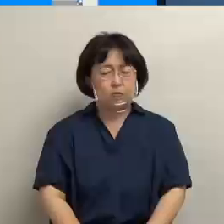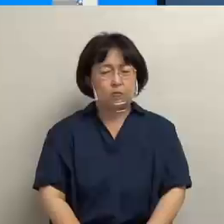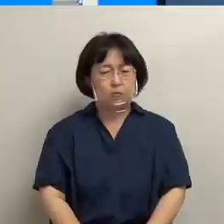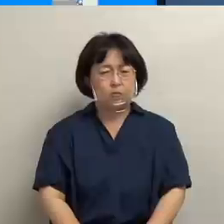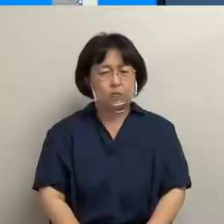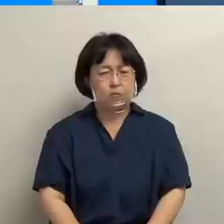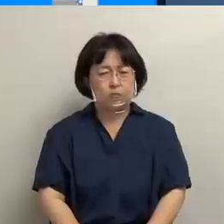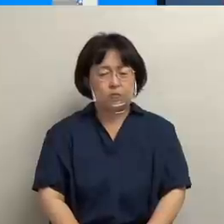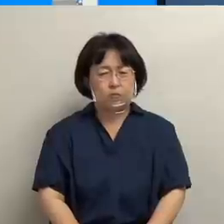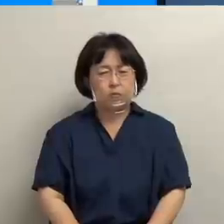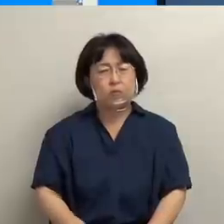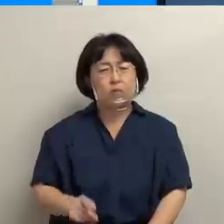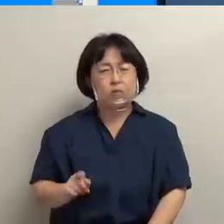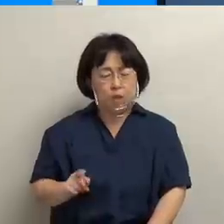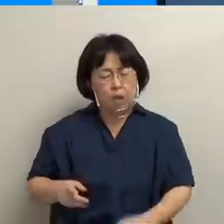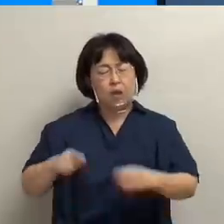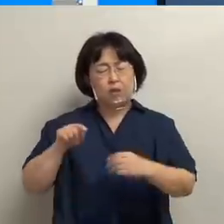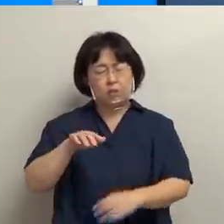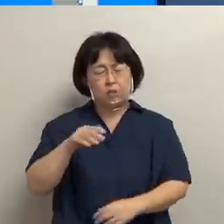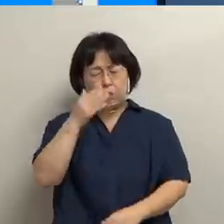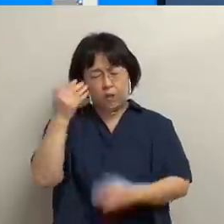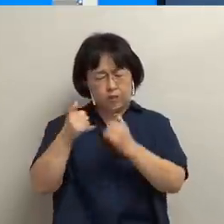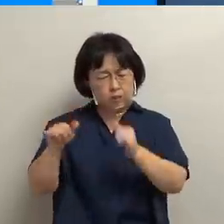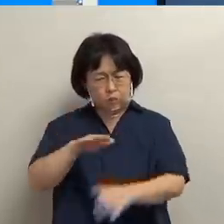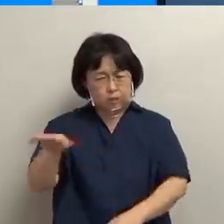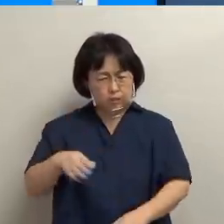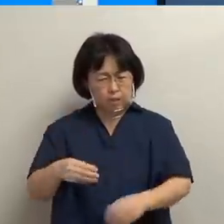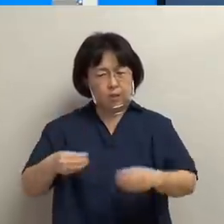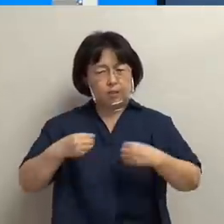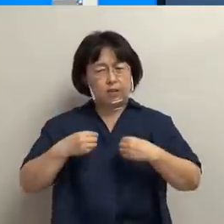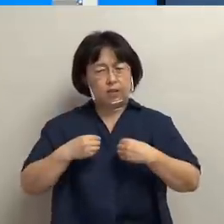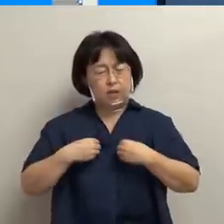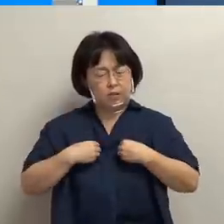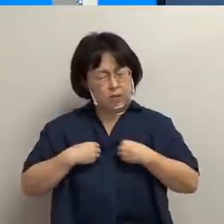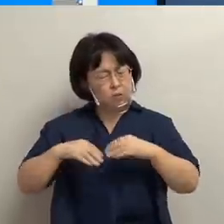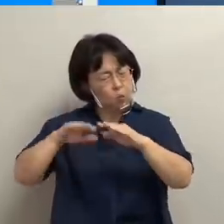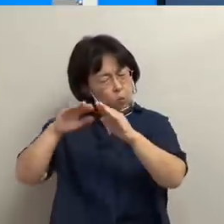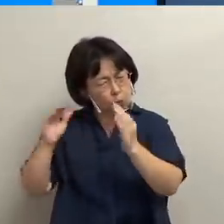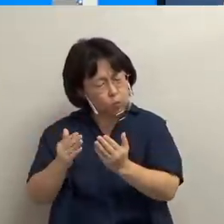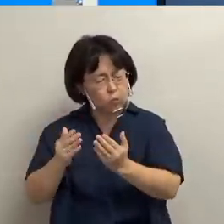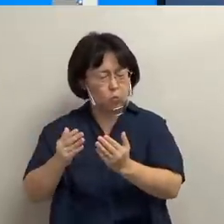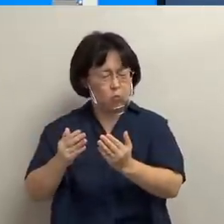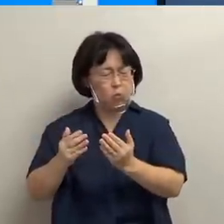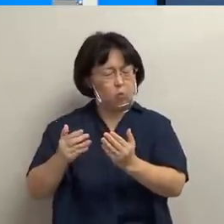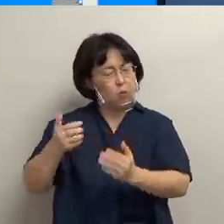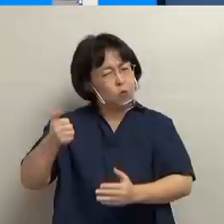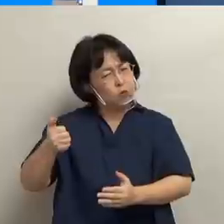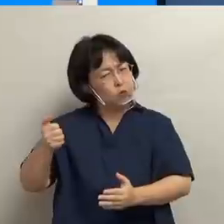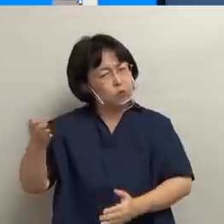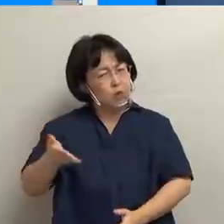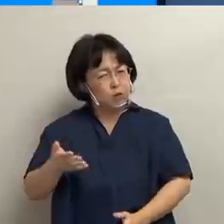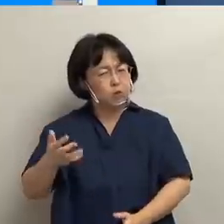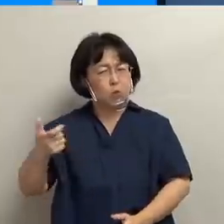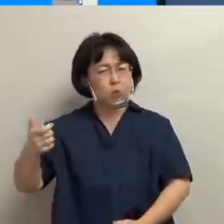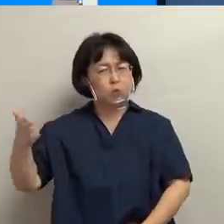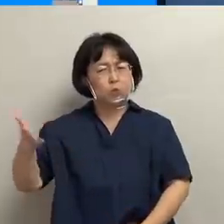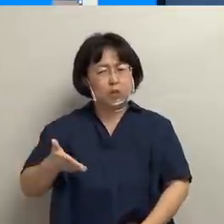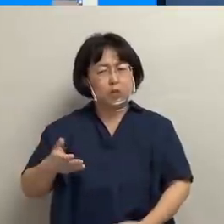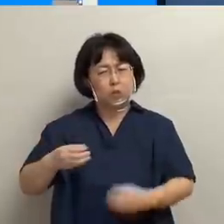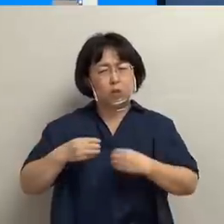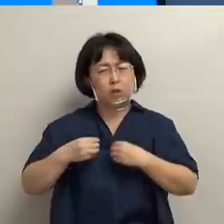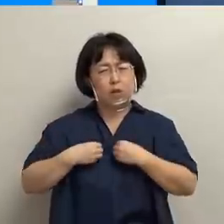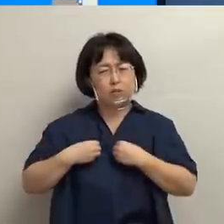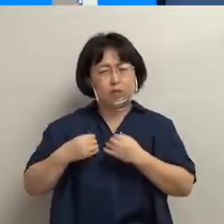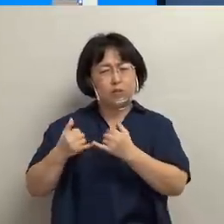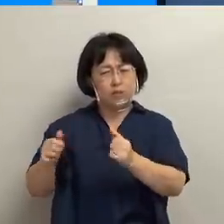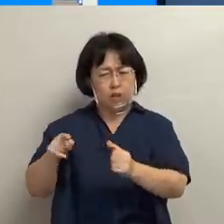ですね幹線の中心になっていますもうも割6割はこれの方々でしかもこの世代の皆さんのその